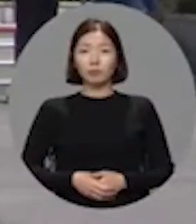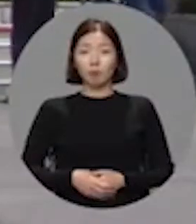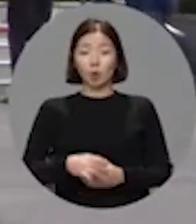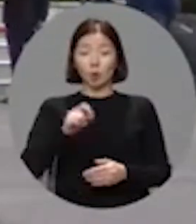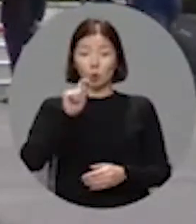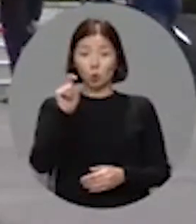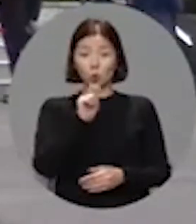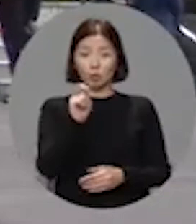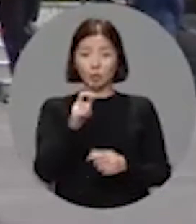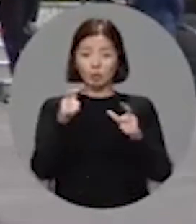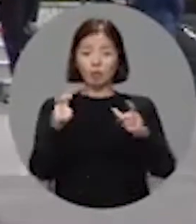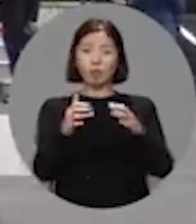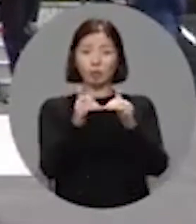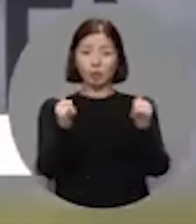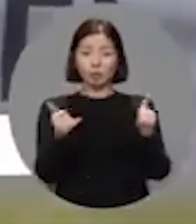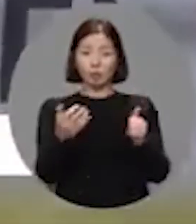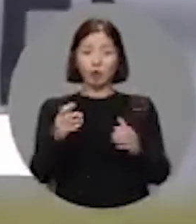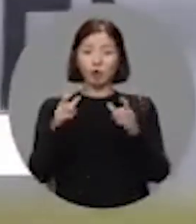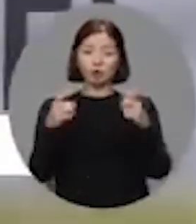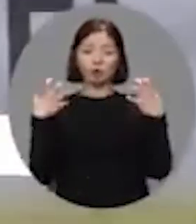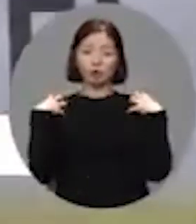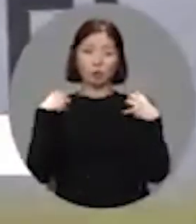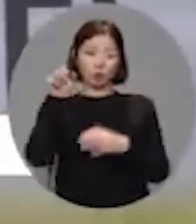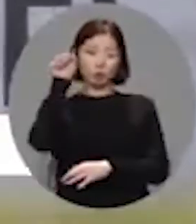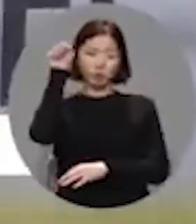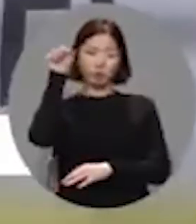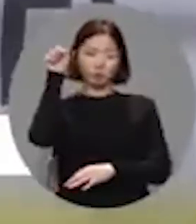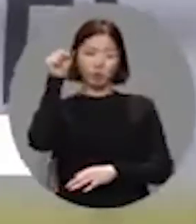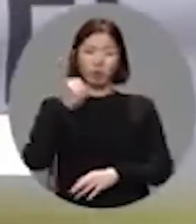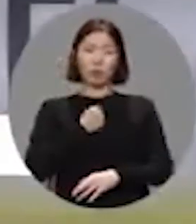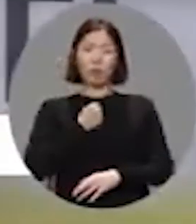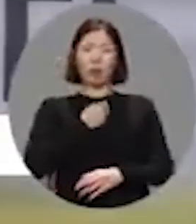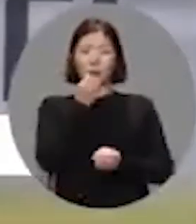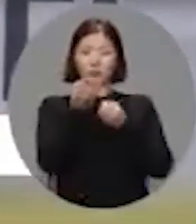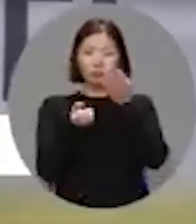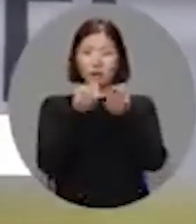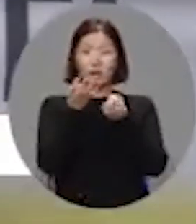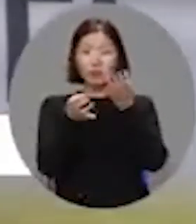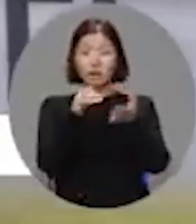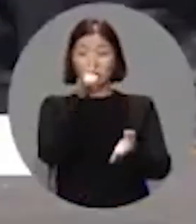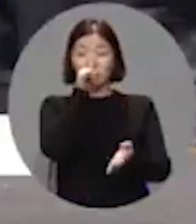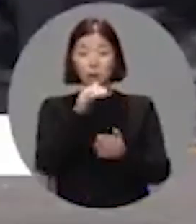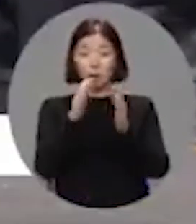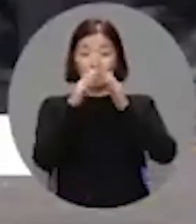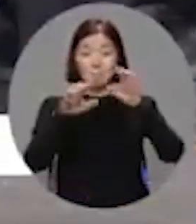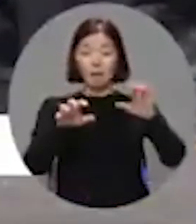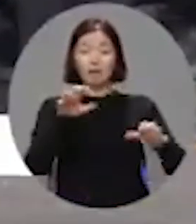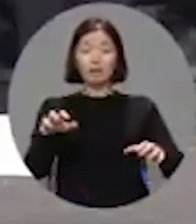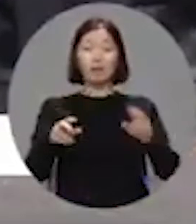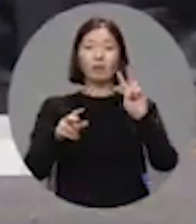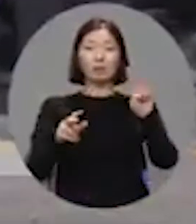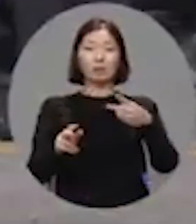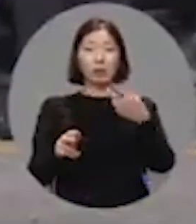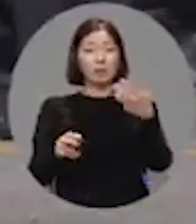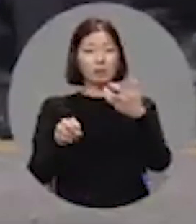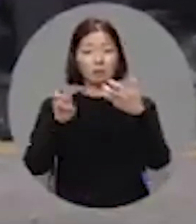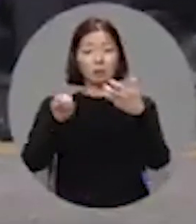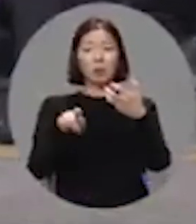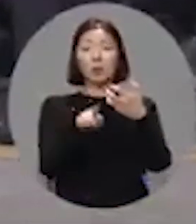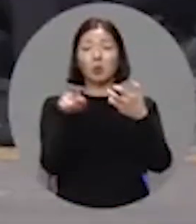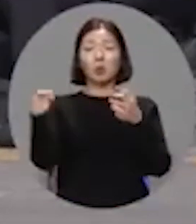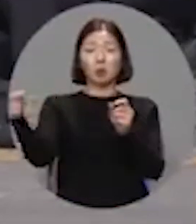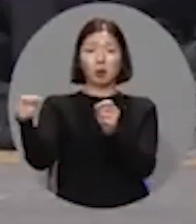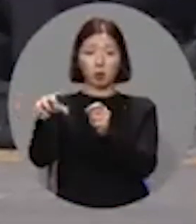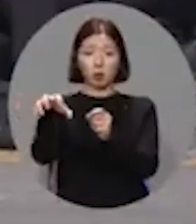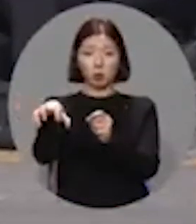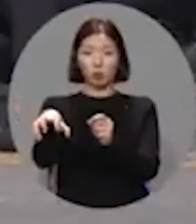고창군 대산면 주민들이 군청 앞에서 집회를 열고 답답함을 호소합니다. 마을에서 불과 280m밖에 떨어지지 않은